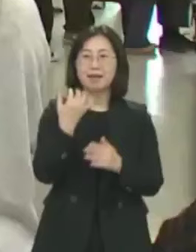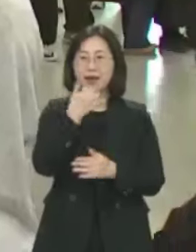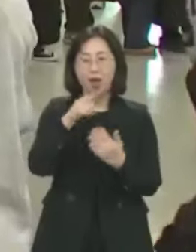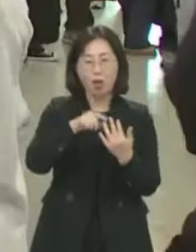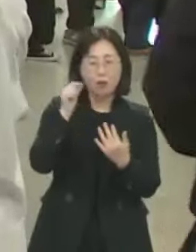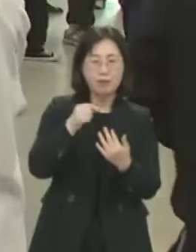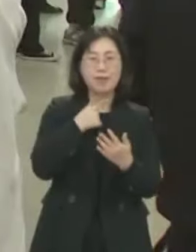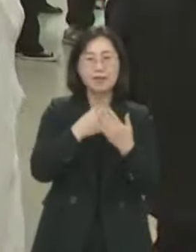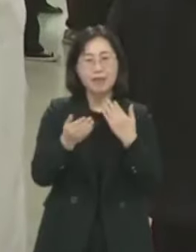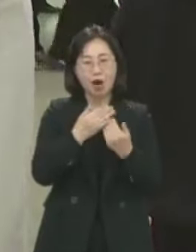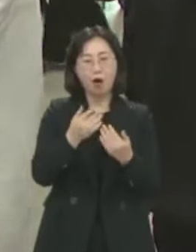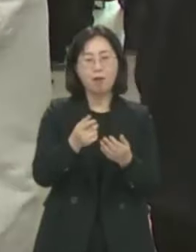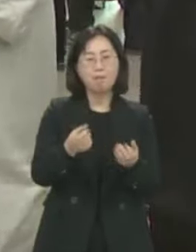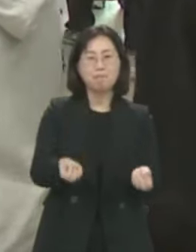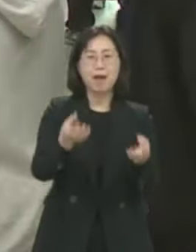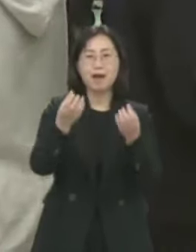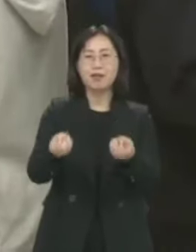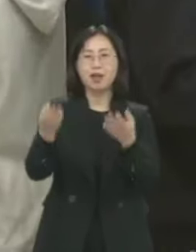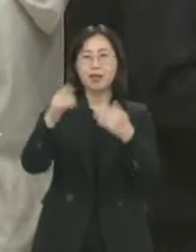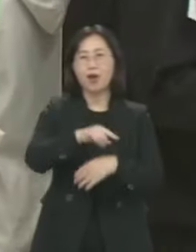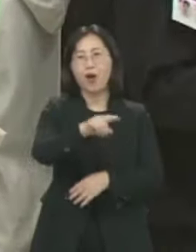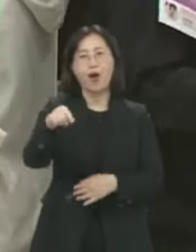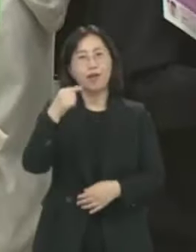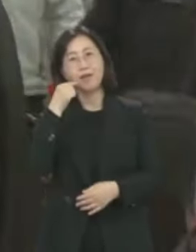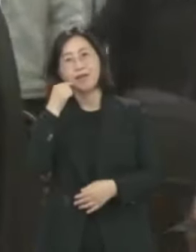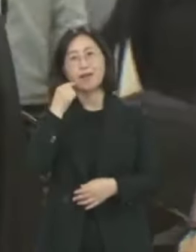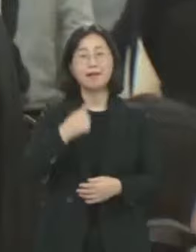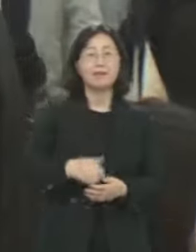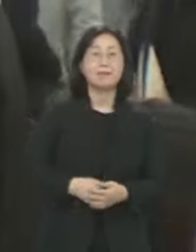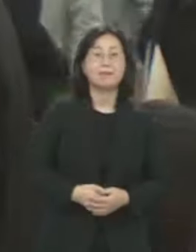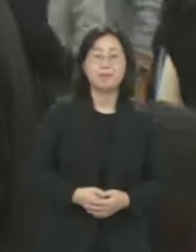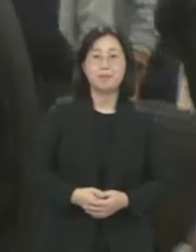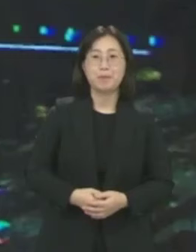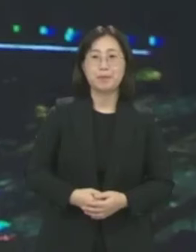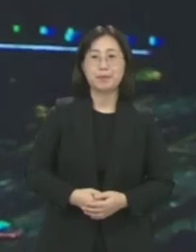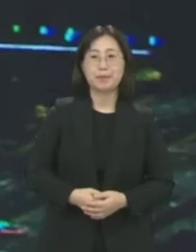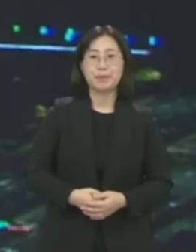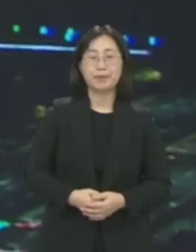있는 이벤트 부스도 열려 큰 호응을 얻었습니다.